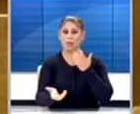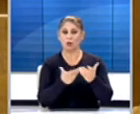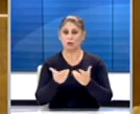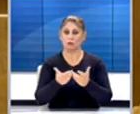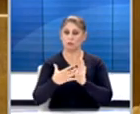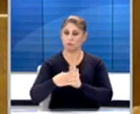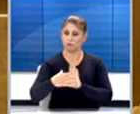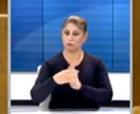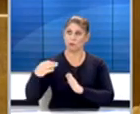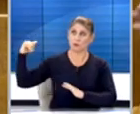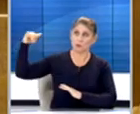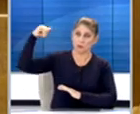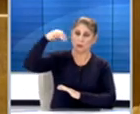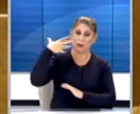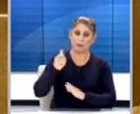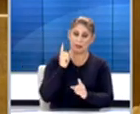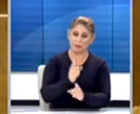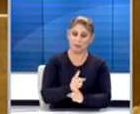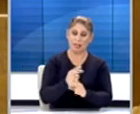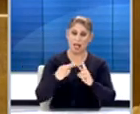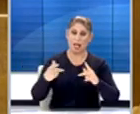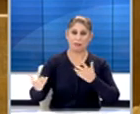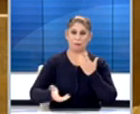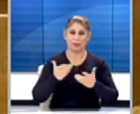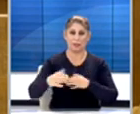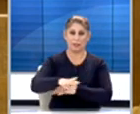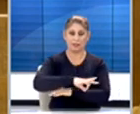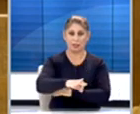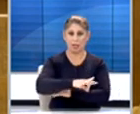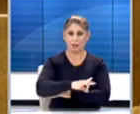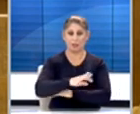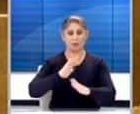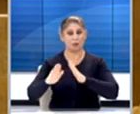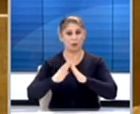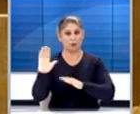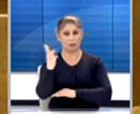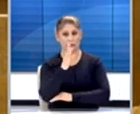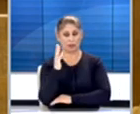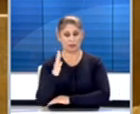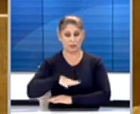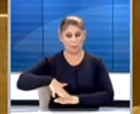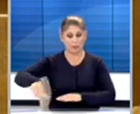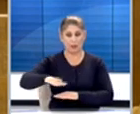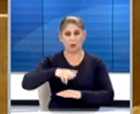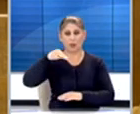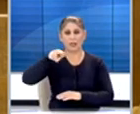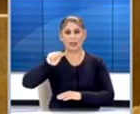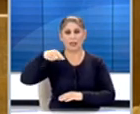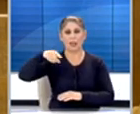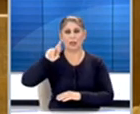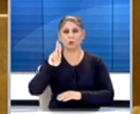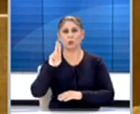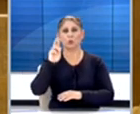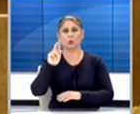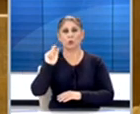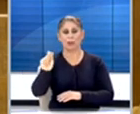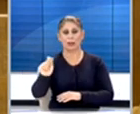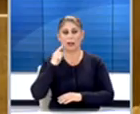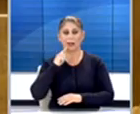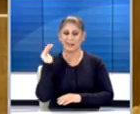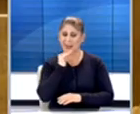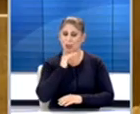μέσα. Να υπάρξουν ειδικά αντιπυρικά σχέδια στα προστατευόμενα δάση και τις περιοχές Natura. Να γίνει γρήγορη,